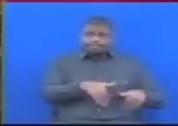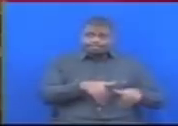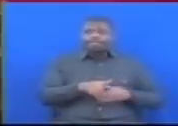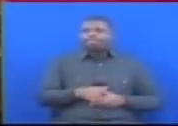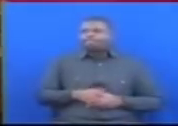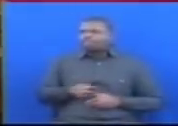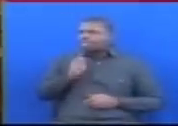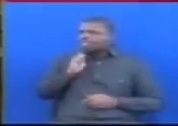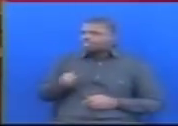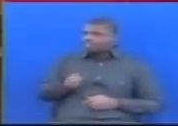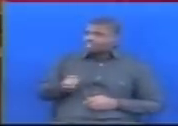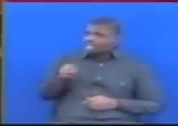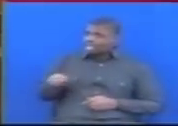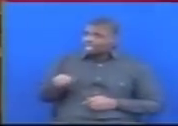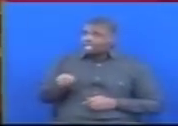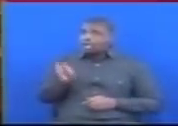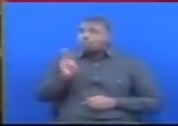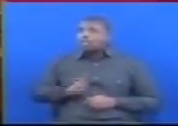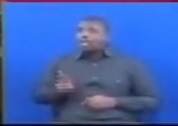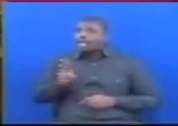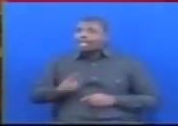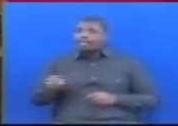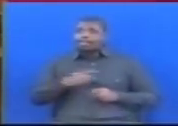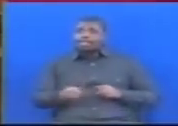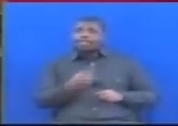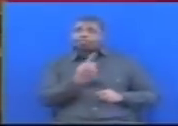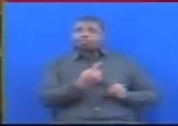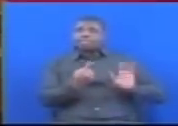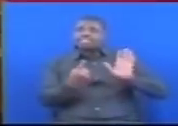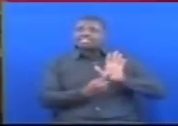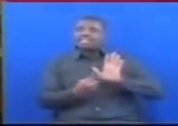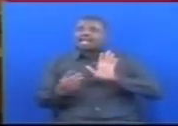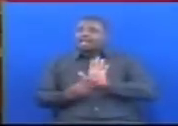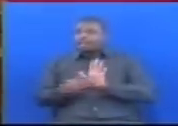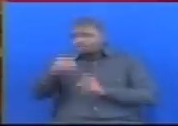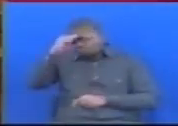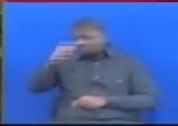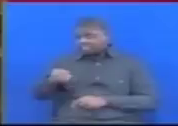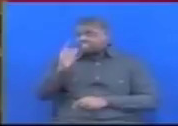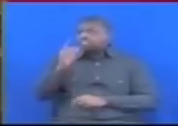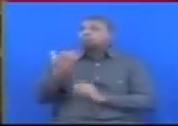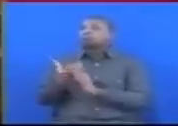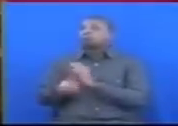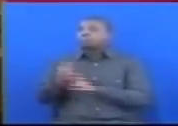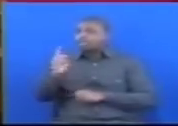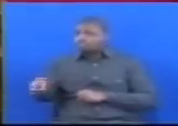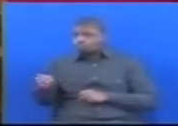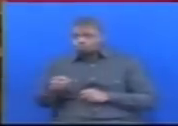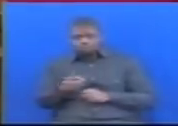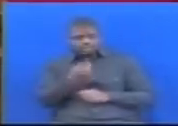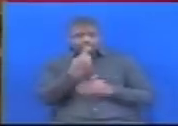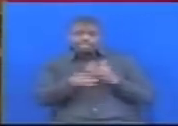polisi lina jumla ya wilaya 168 za kipolisi na zile za kiserikali. Kati ya hizo